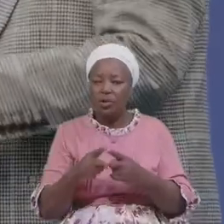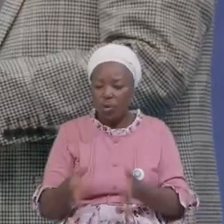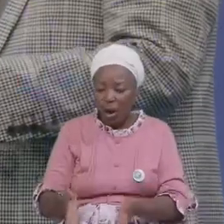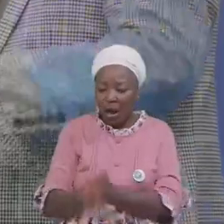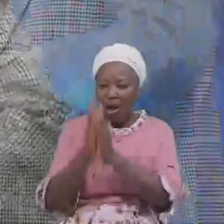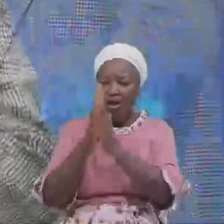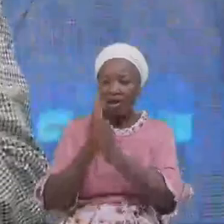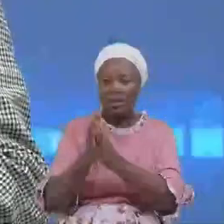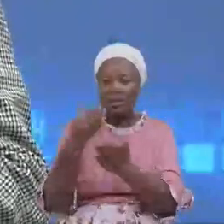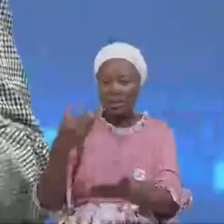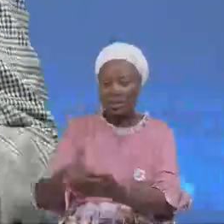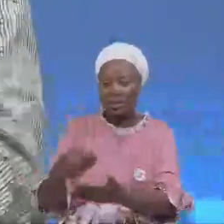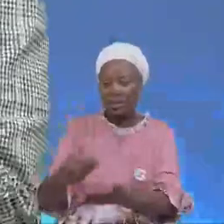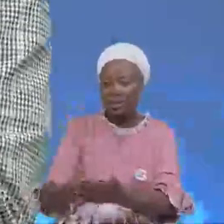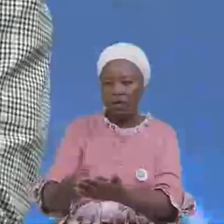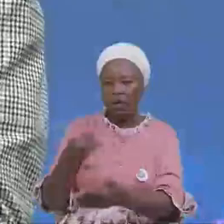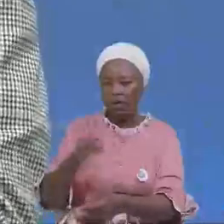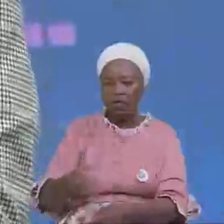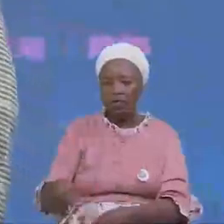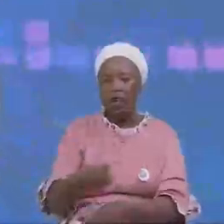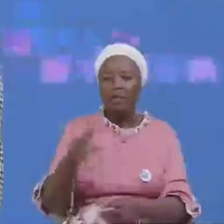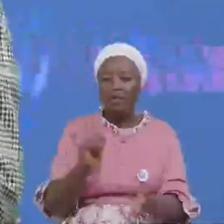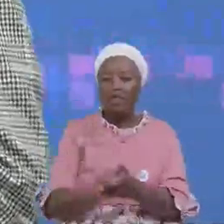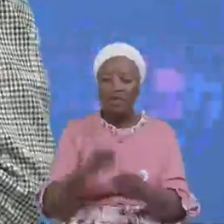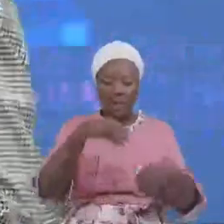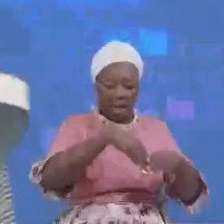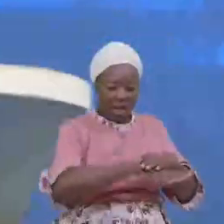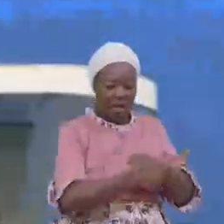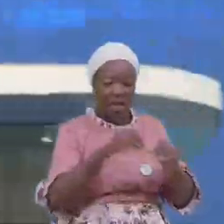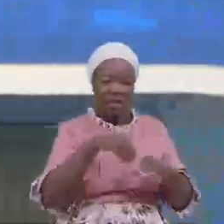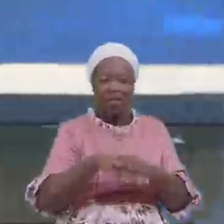l'aumône à ceux qui entraient dans le temple.